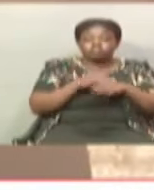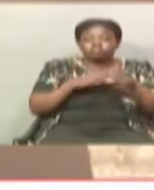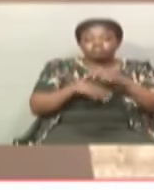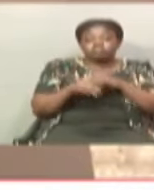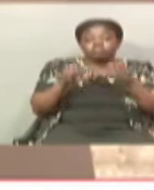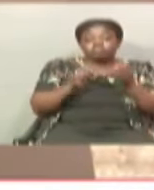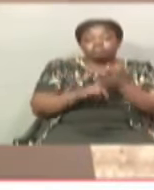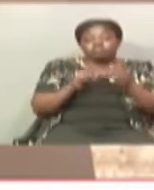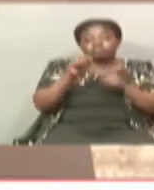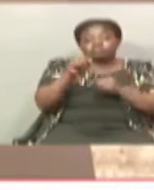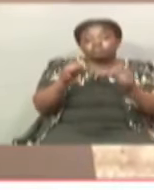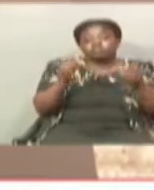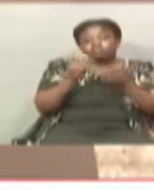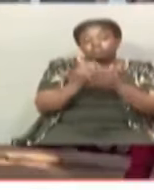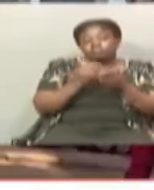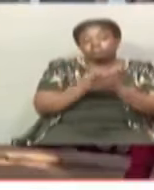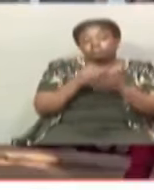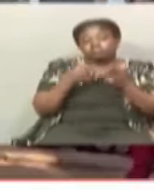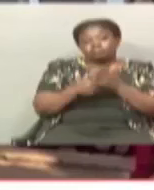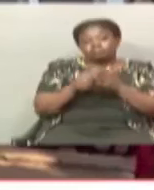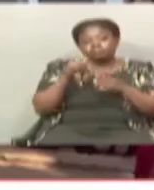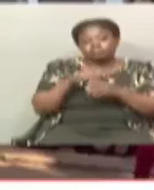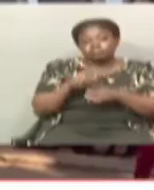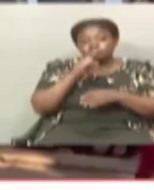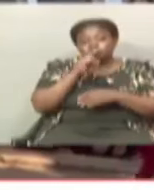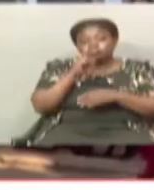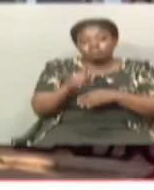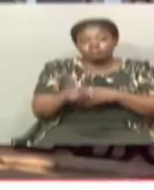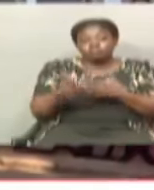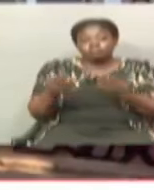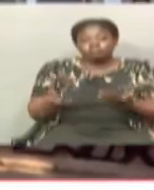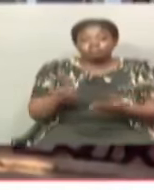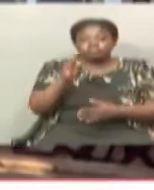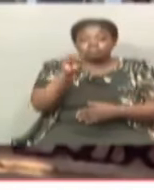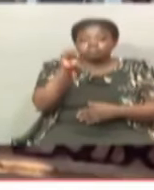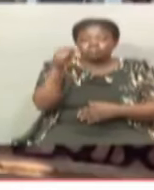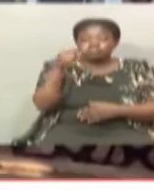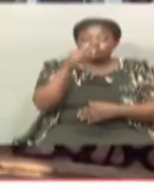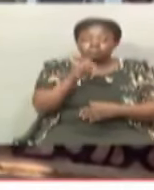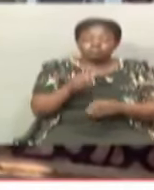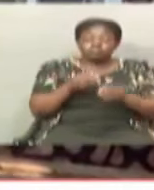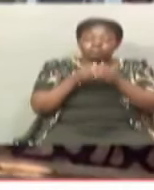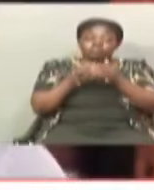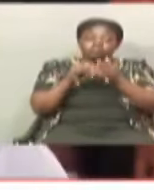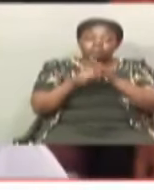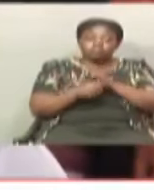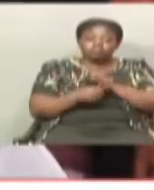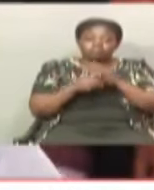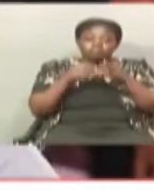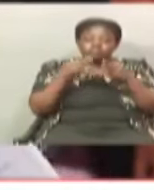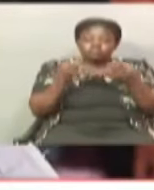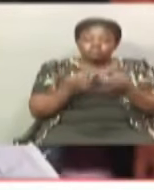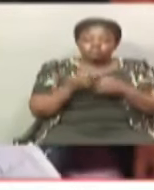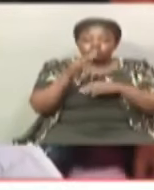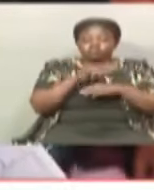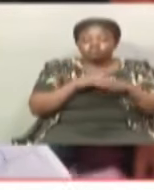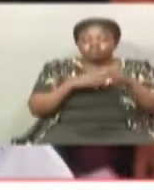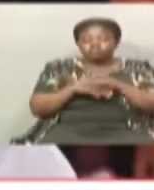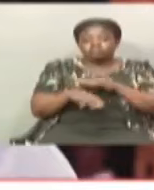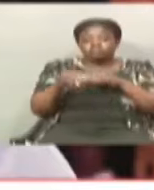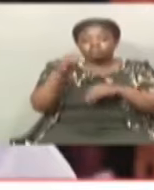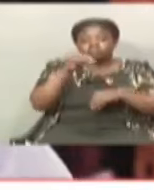adiminisitureeta olw'entalo ezibalimu balaginira abakulembeze okuyingira mu nsonga za famire. Tetulonda nga